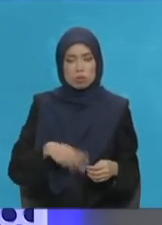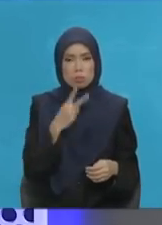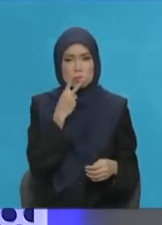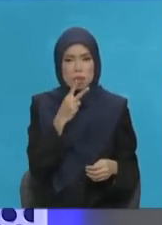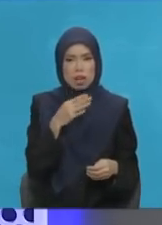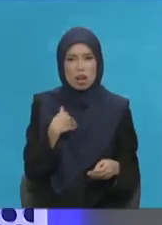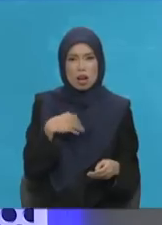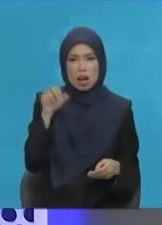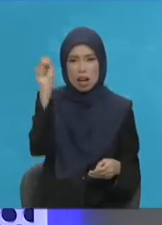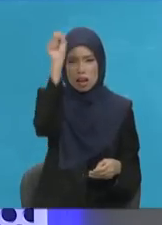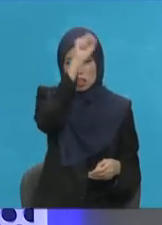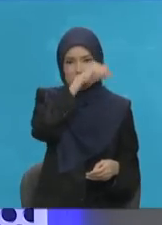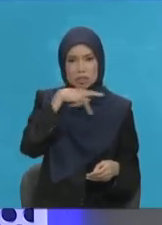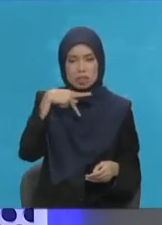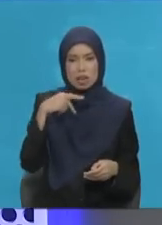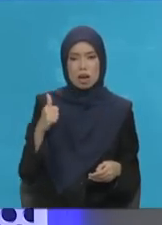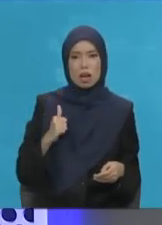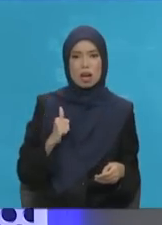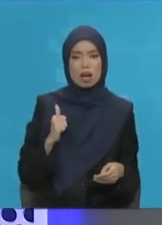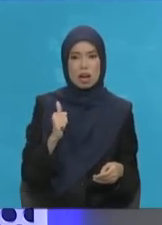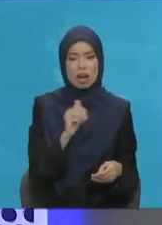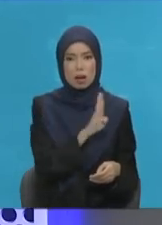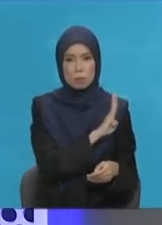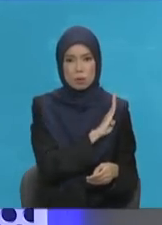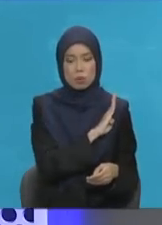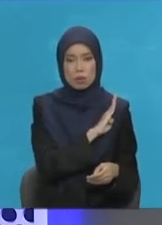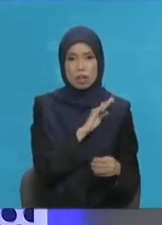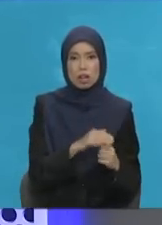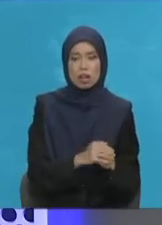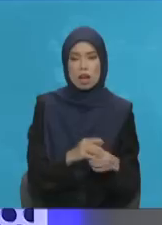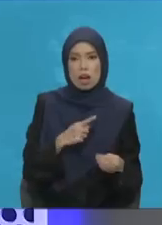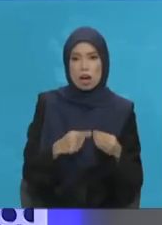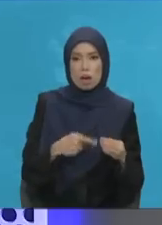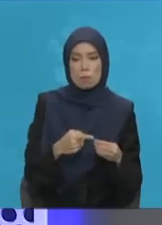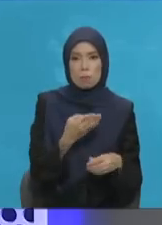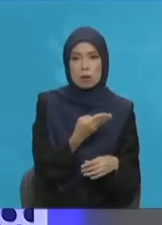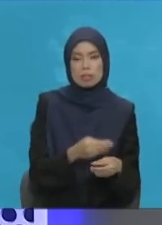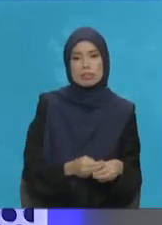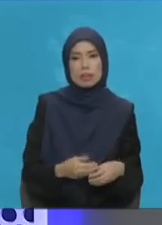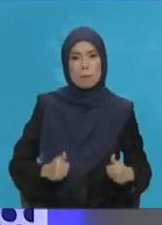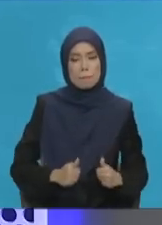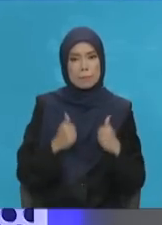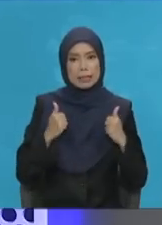sikap bilangan ahli lembaga pengarah dalam menangani beberapa isu